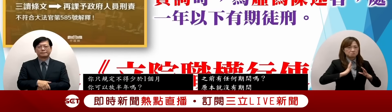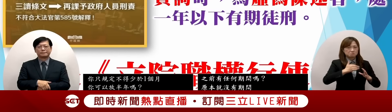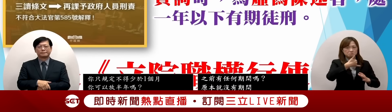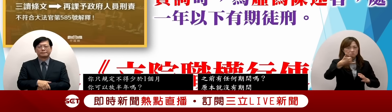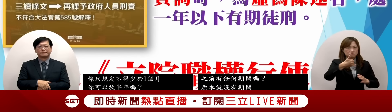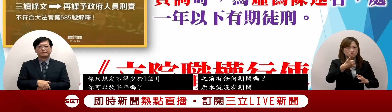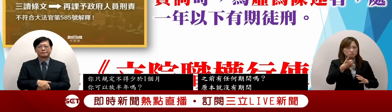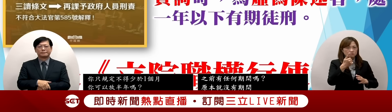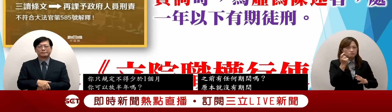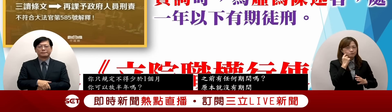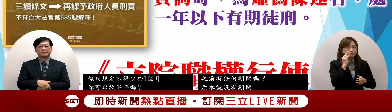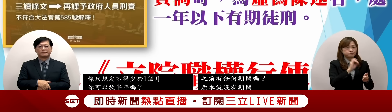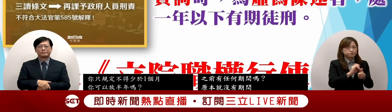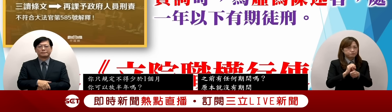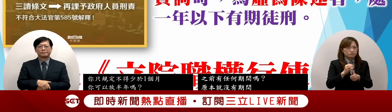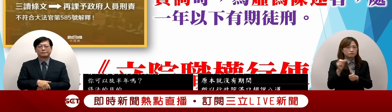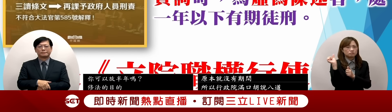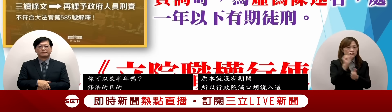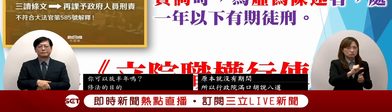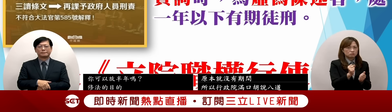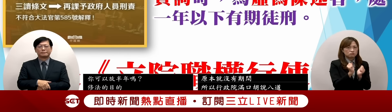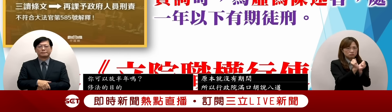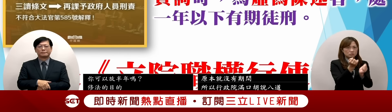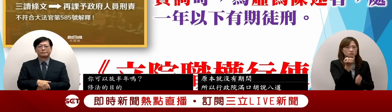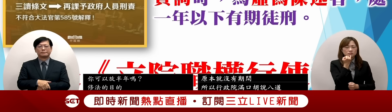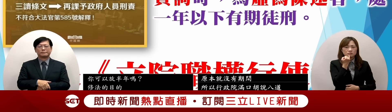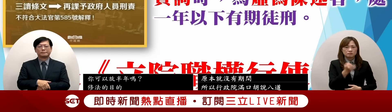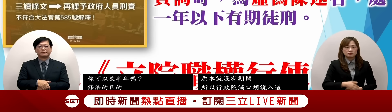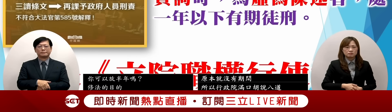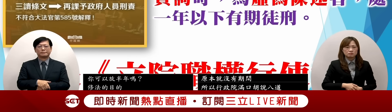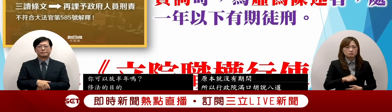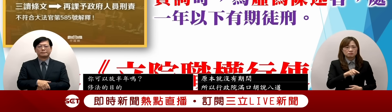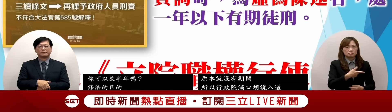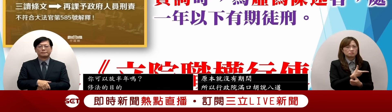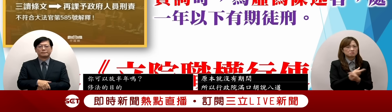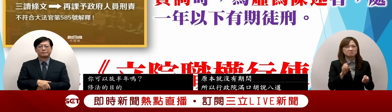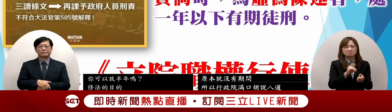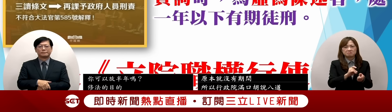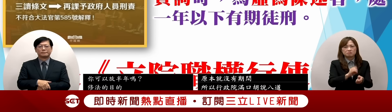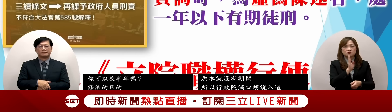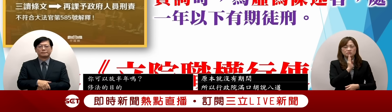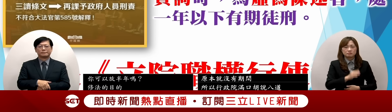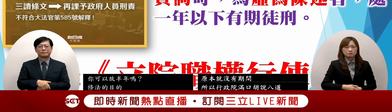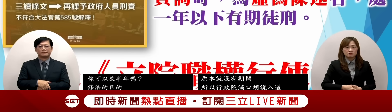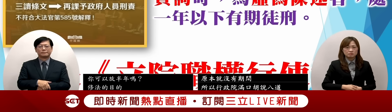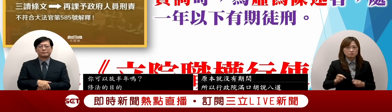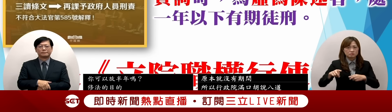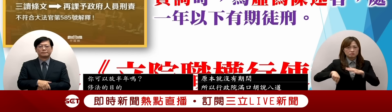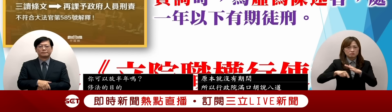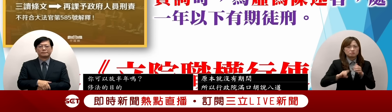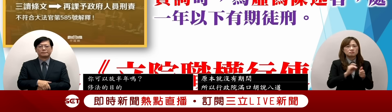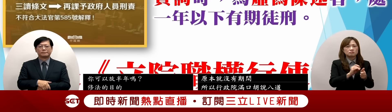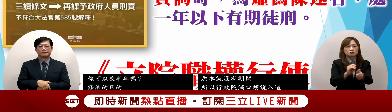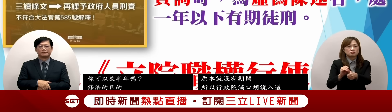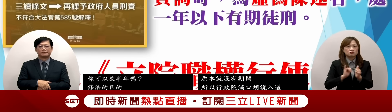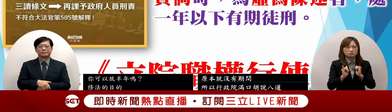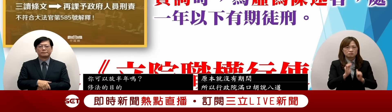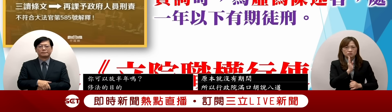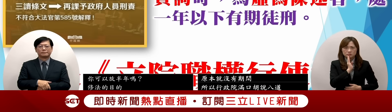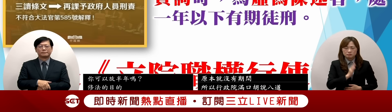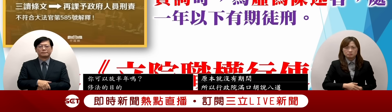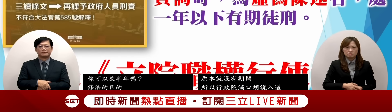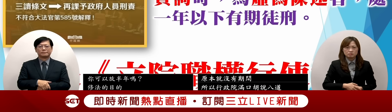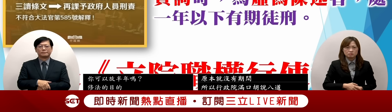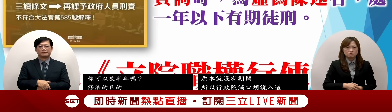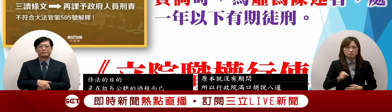可以刑责。这个完全是诈骗，行政院的诈骗。这一条